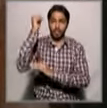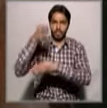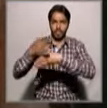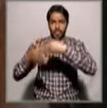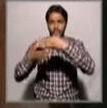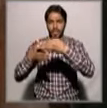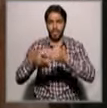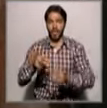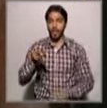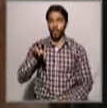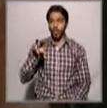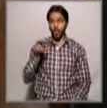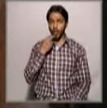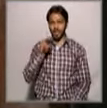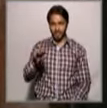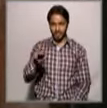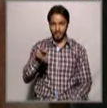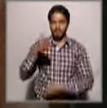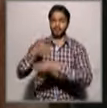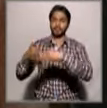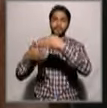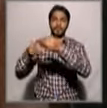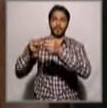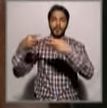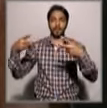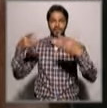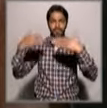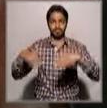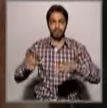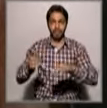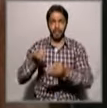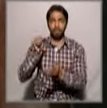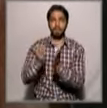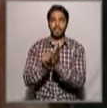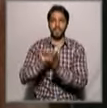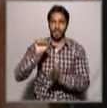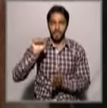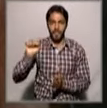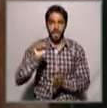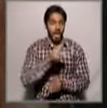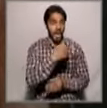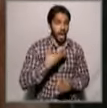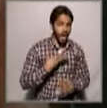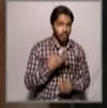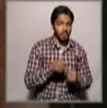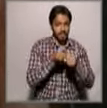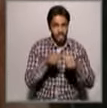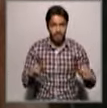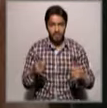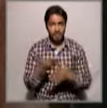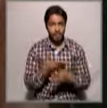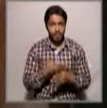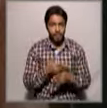بنى، وبصراحة في نيتنا إن هو لو دخل معانا، لأن هو دخل في مش في مكانه، هيدفع الأرضية للتلات